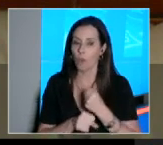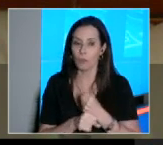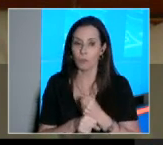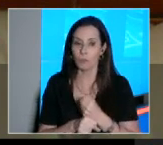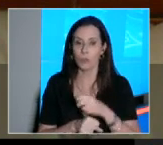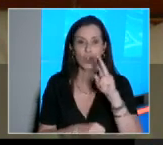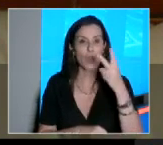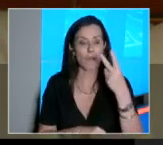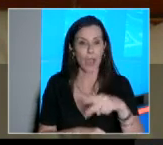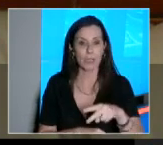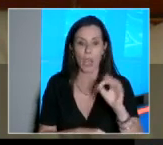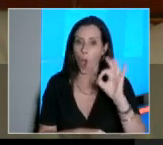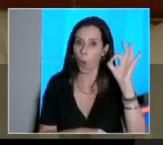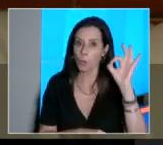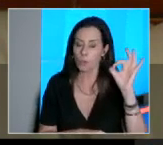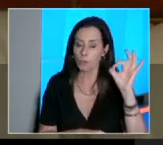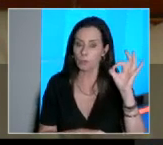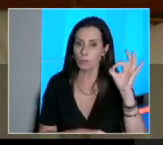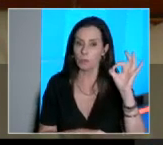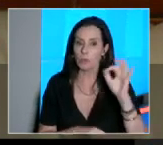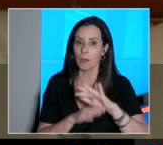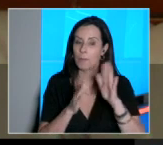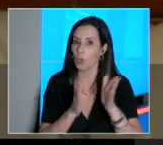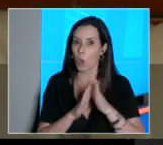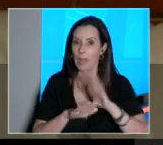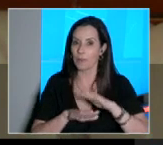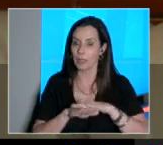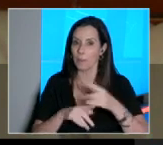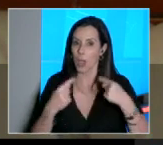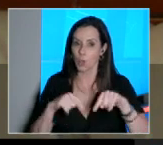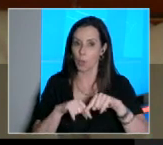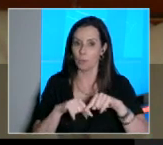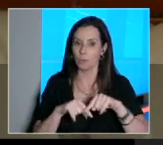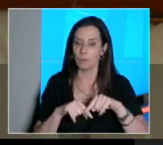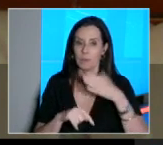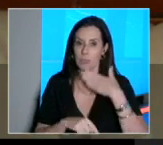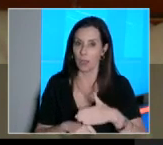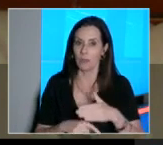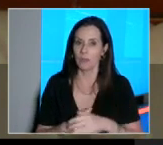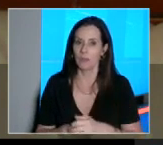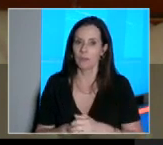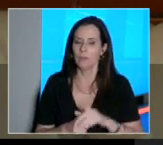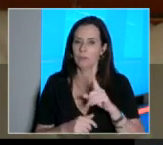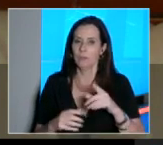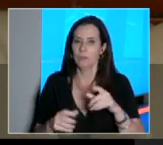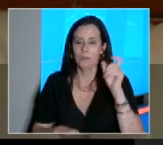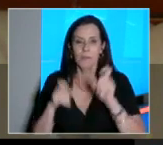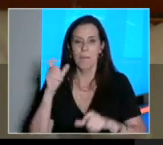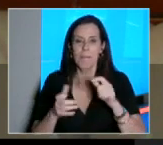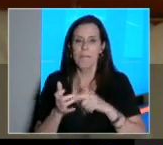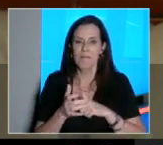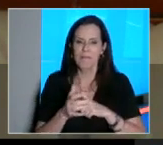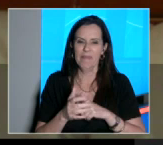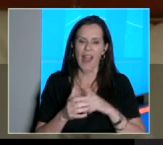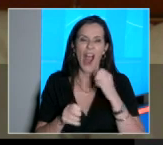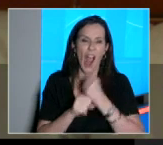רק 2.5% מהמשרות בתחום, בכלל בישראל, אבל החבר'ה האלה מייצאים